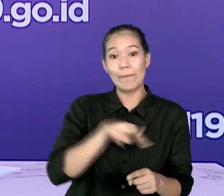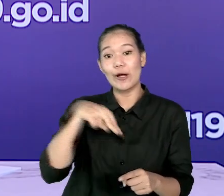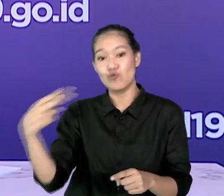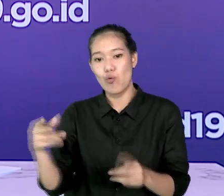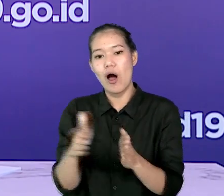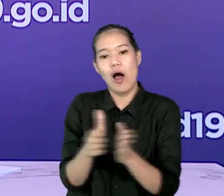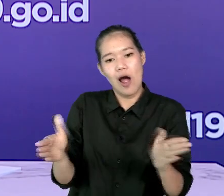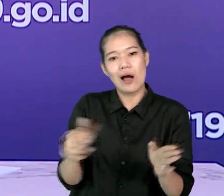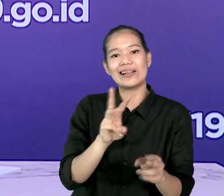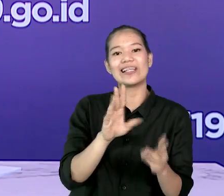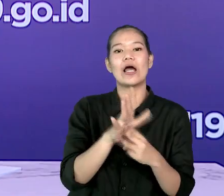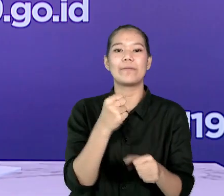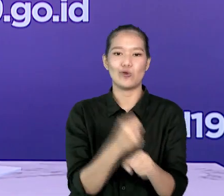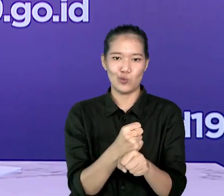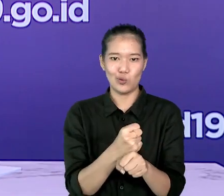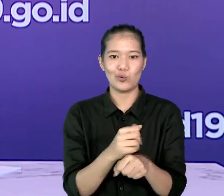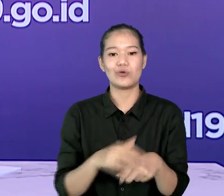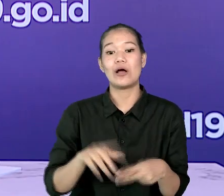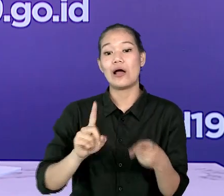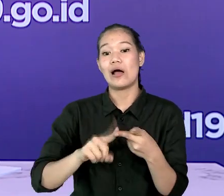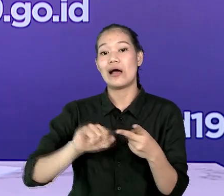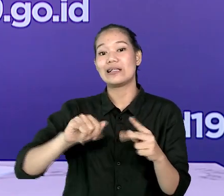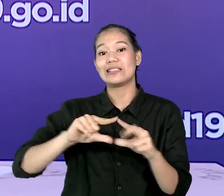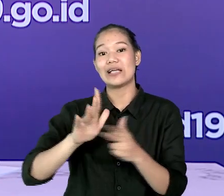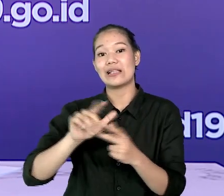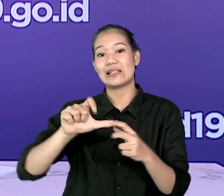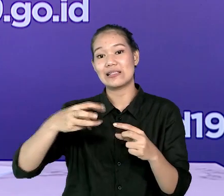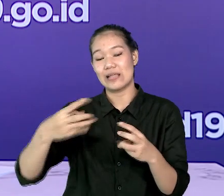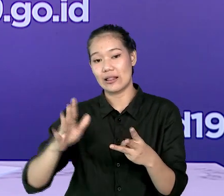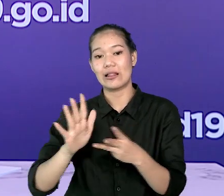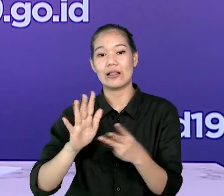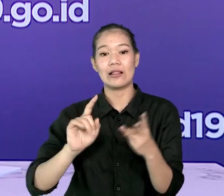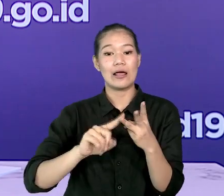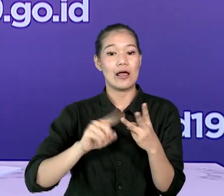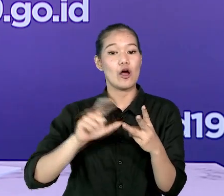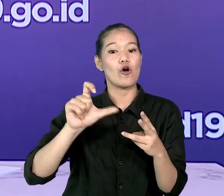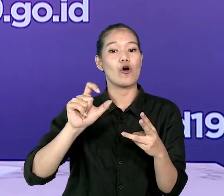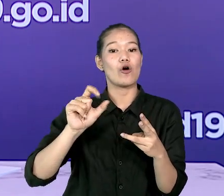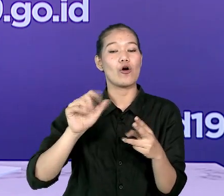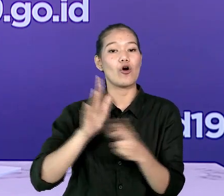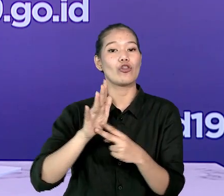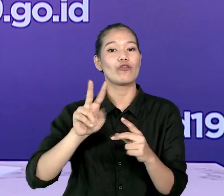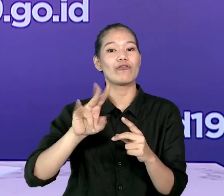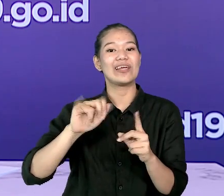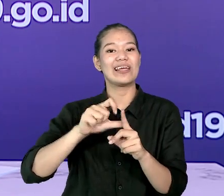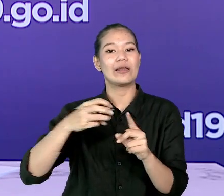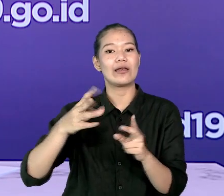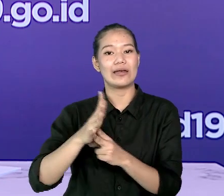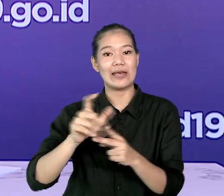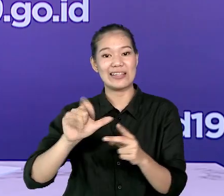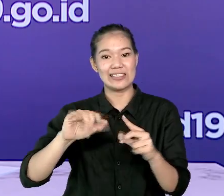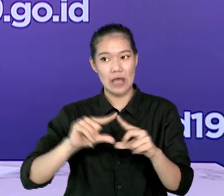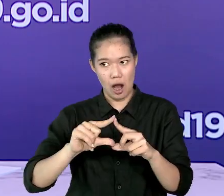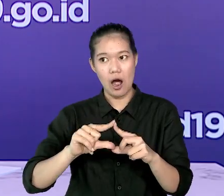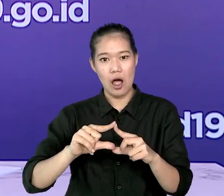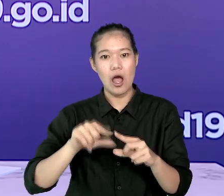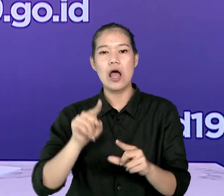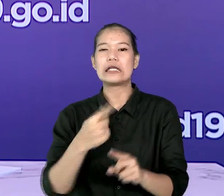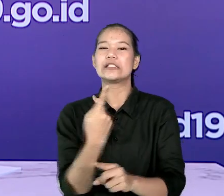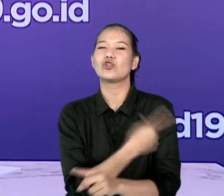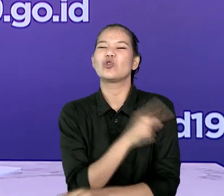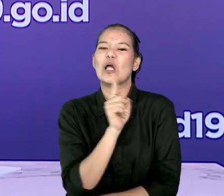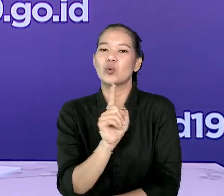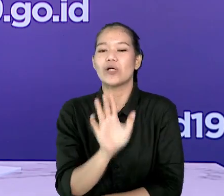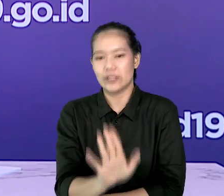hari. Sedangkan vaksin Johnson dan vaksin Confidencia hanya disuntikkan masing-masing 1